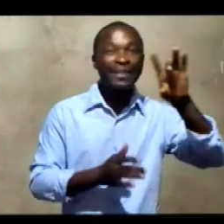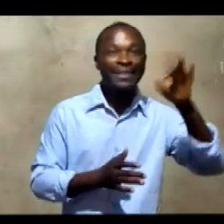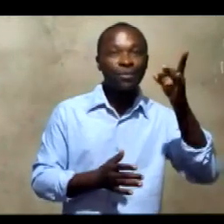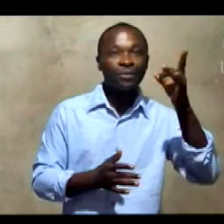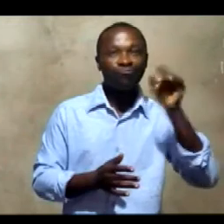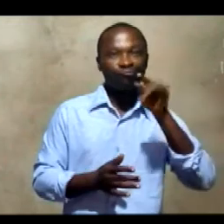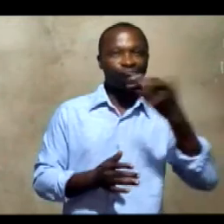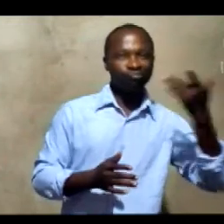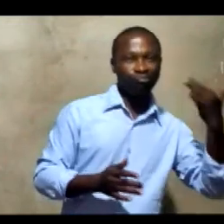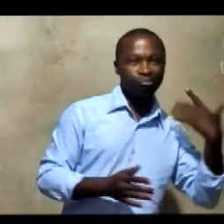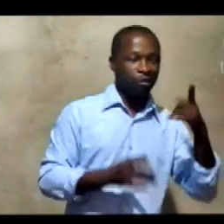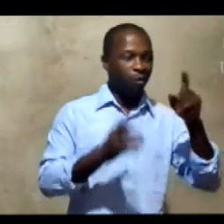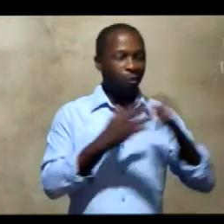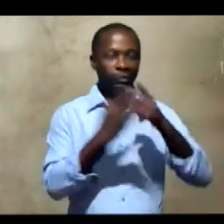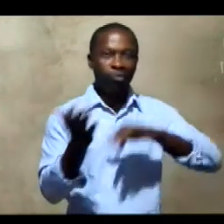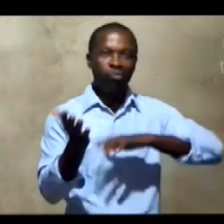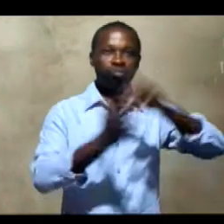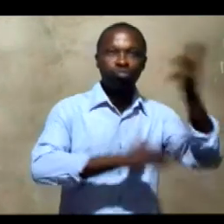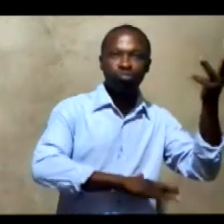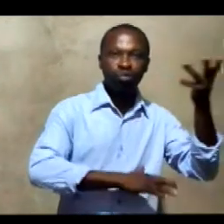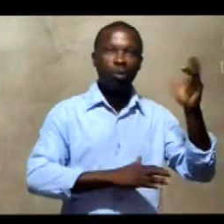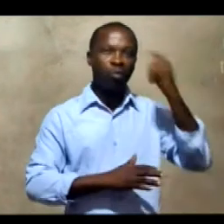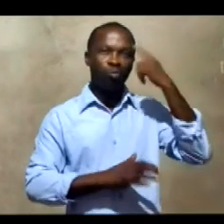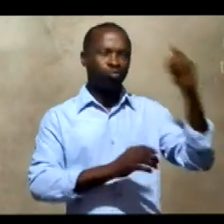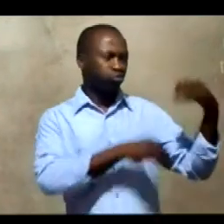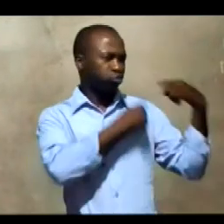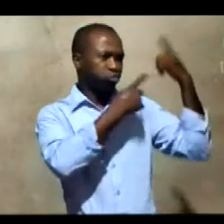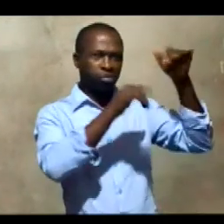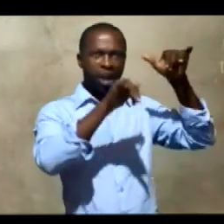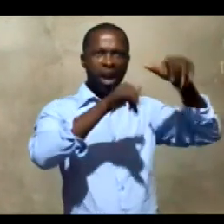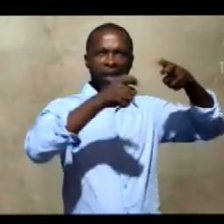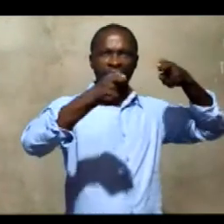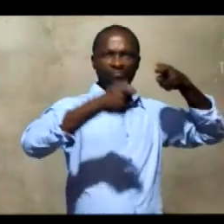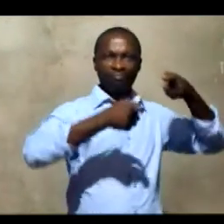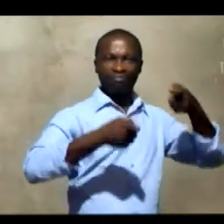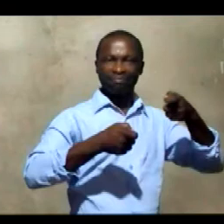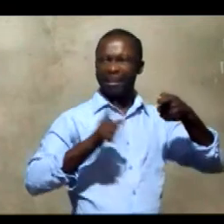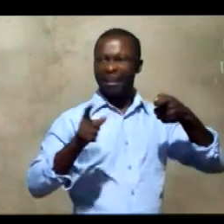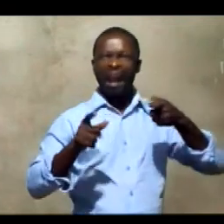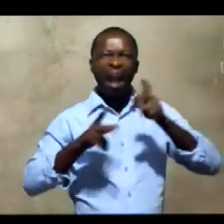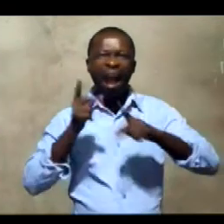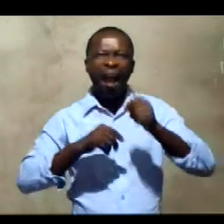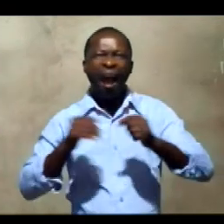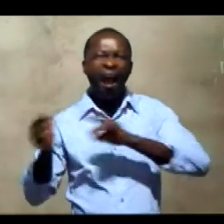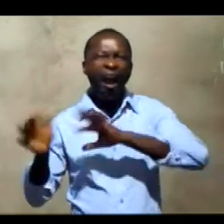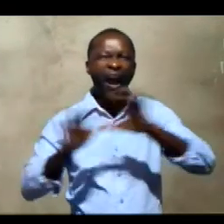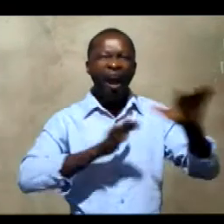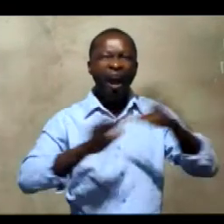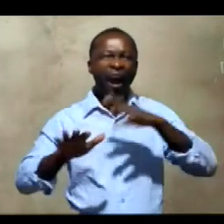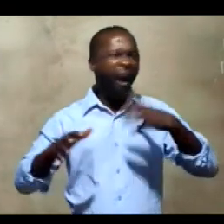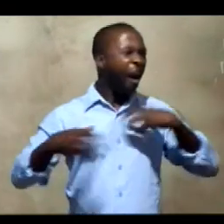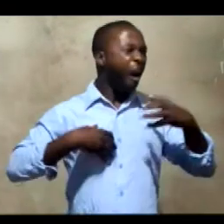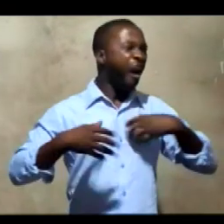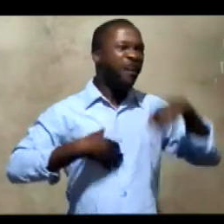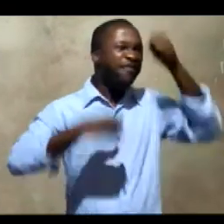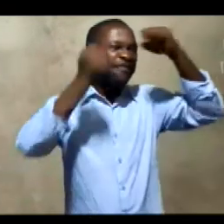un soulèvement populaire qui a renversé le pouvoir du président Omar el-Béchir, déchu en avril 2019, à quelques années de